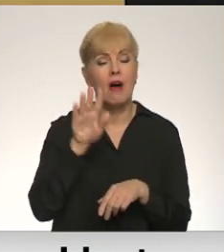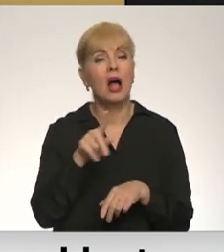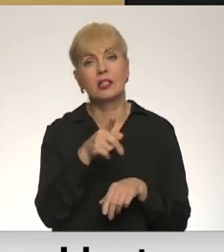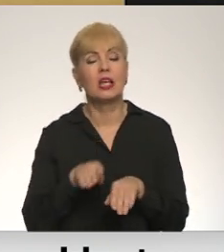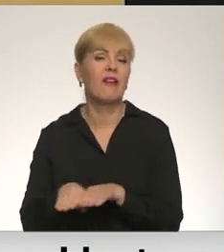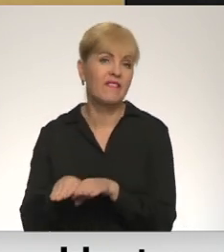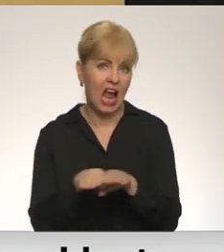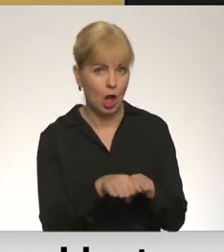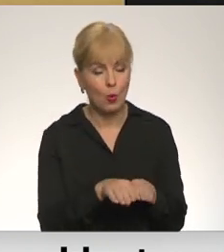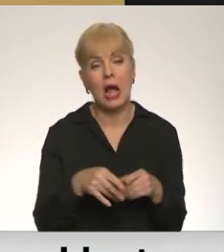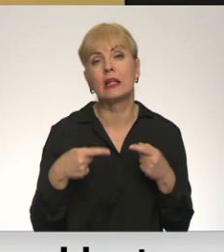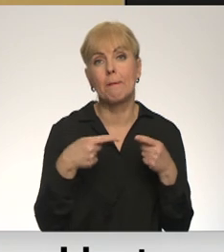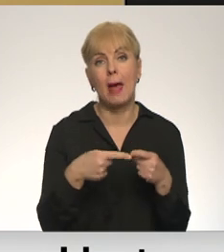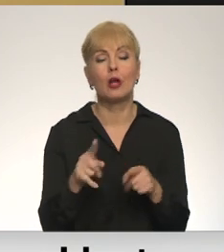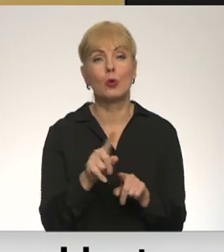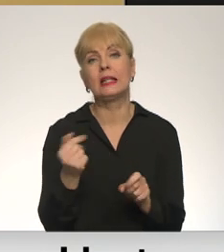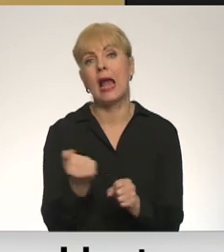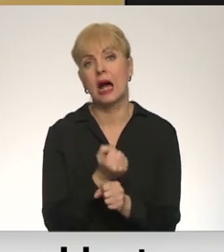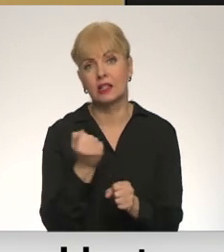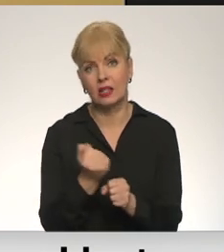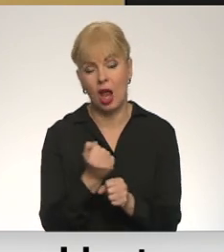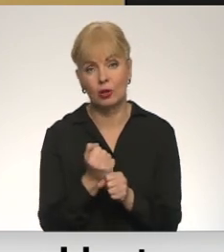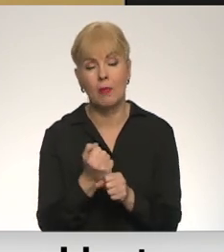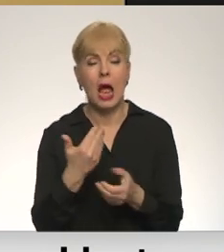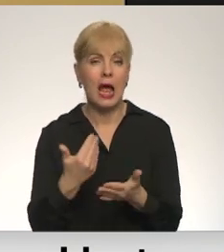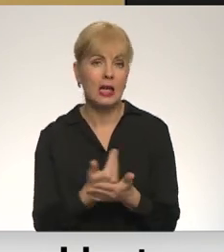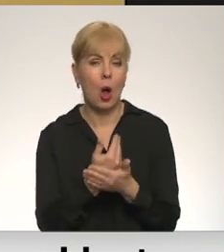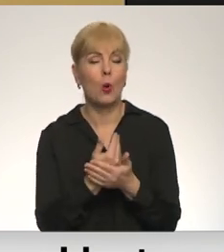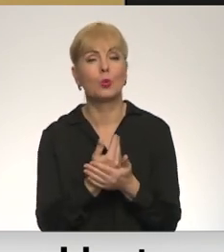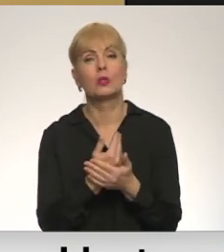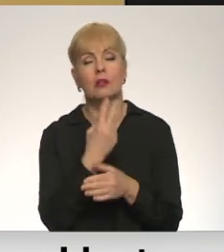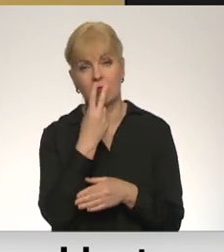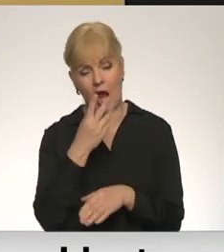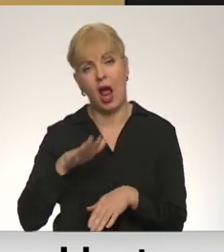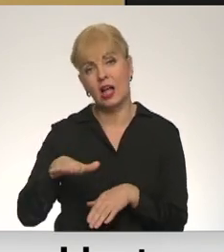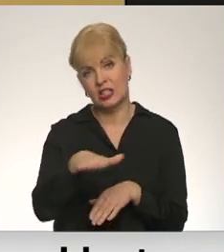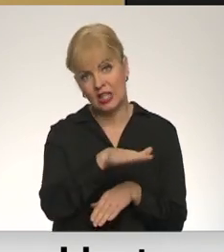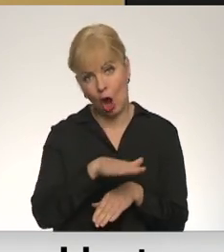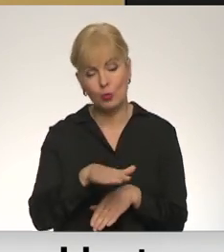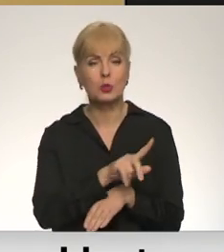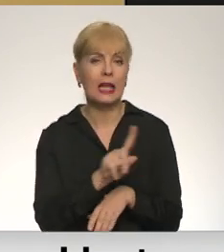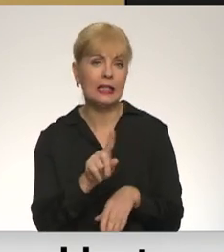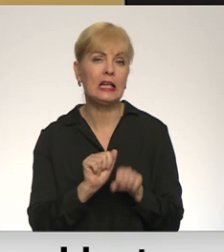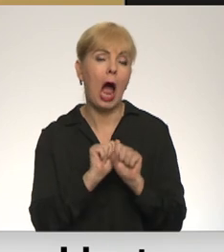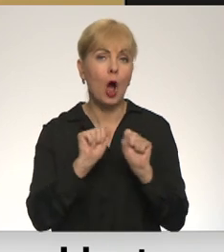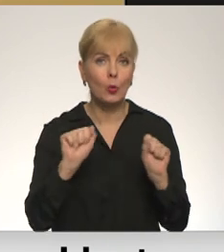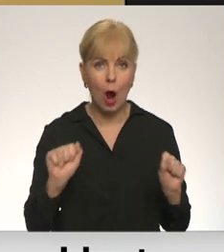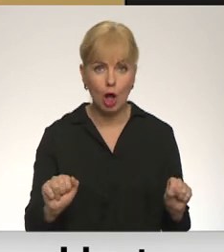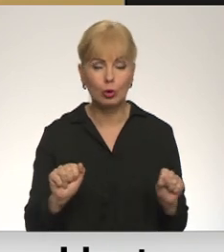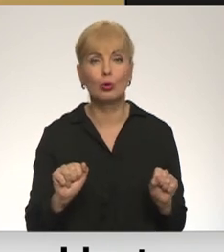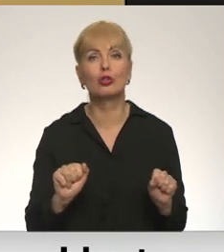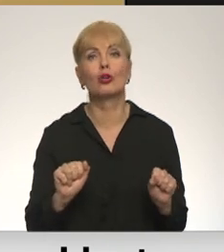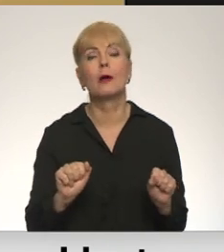mērķī un ir jāizstrādā jauns redzējums un ir jānodrošina ar